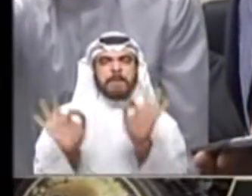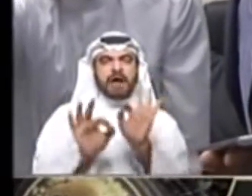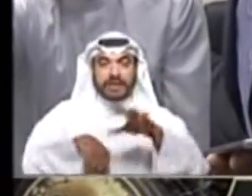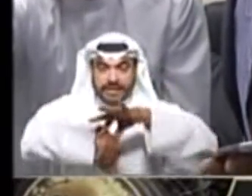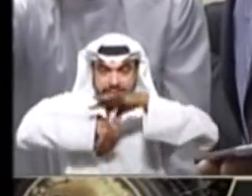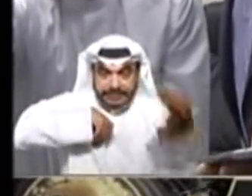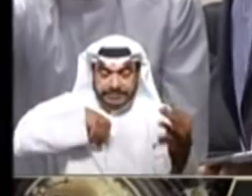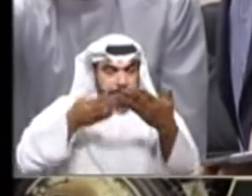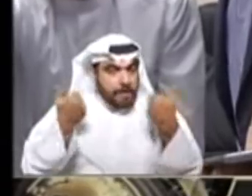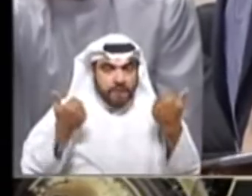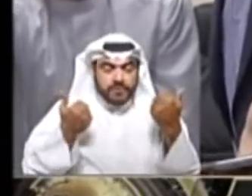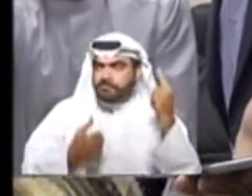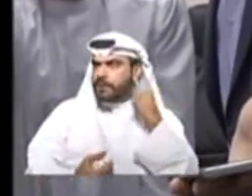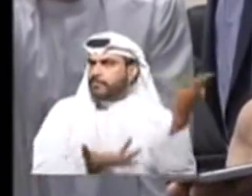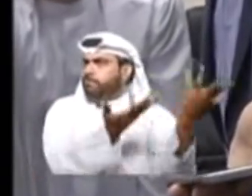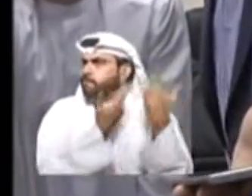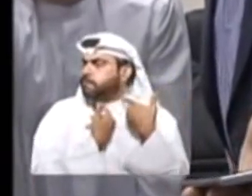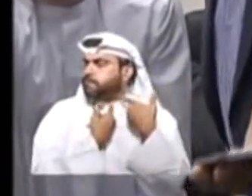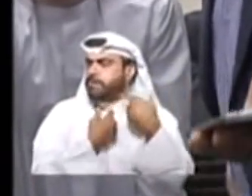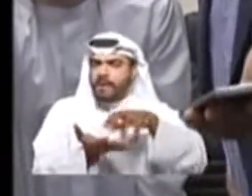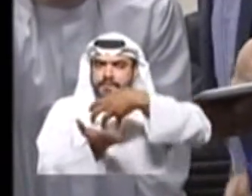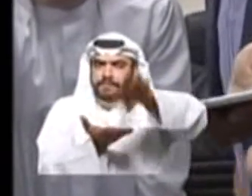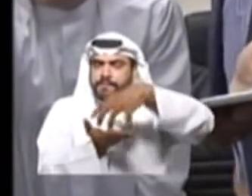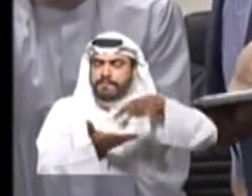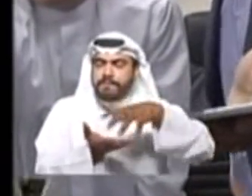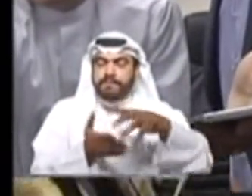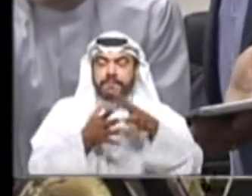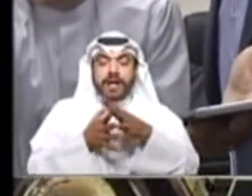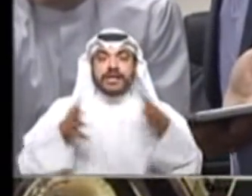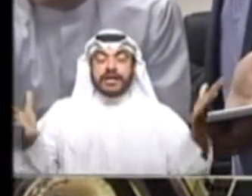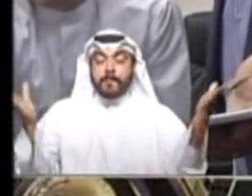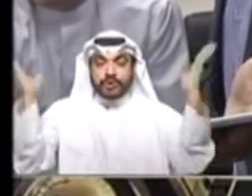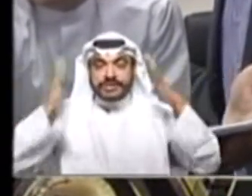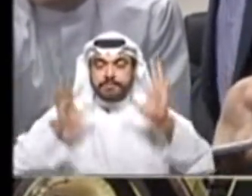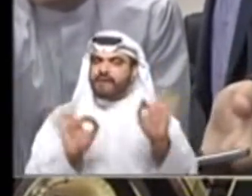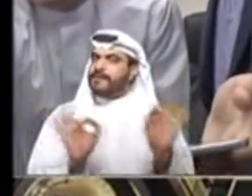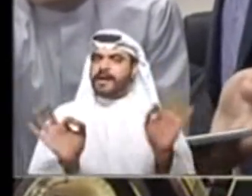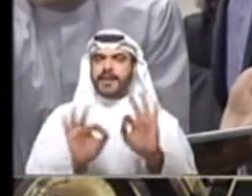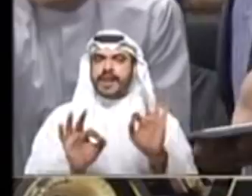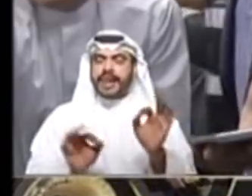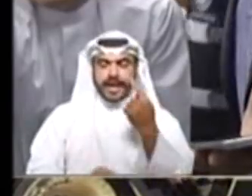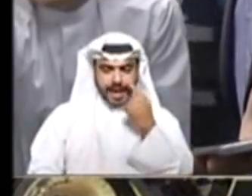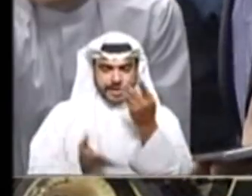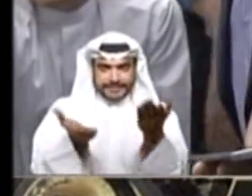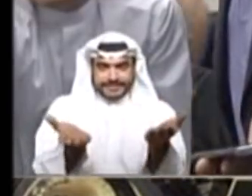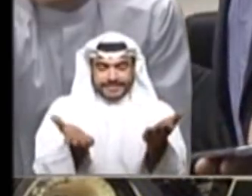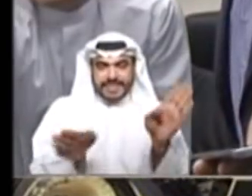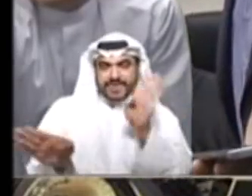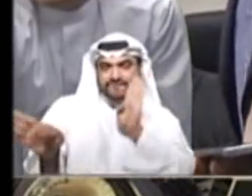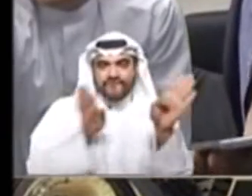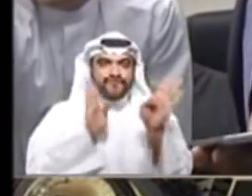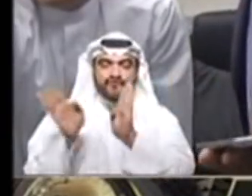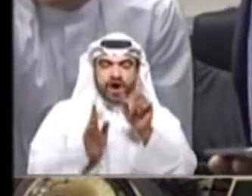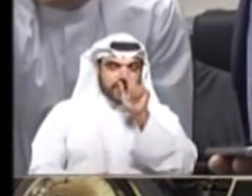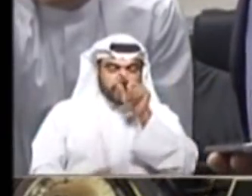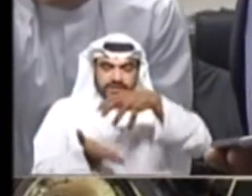يتحمل التاويل الى هذا المستوى، ولكن احنا وجودنا هنا لما ظهر في احد وسائل